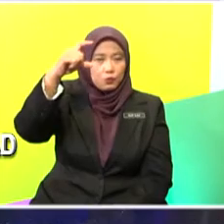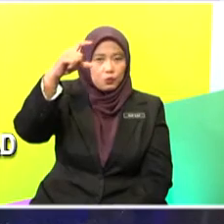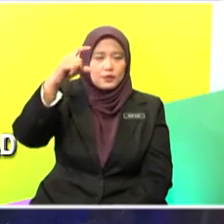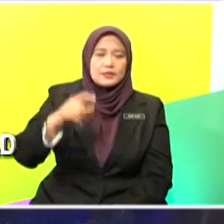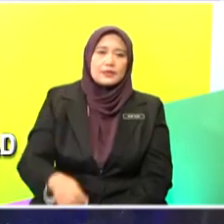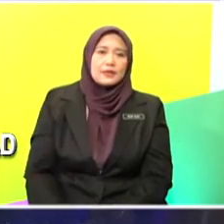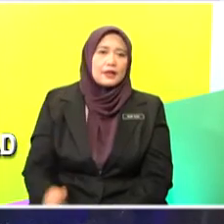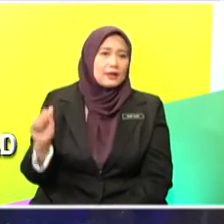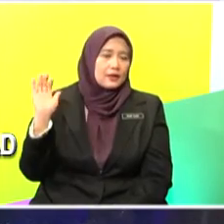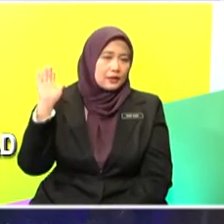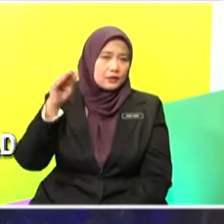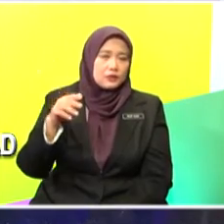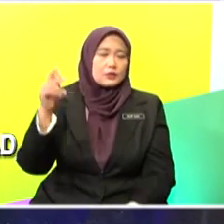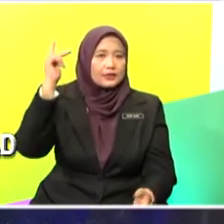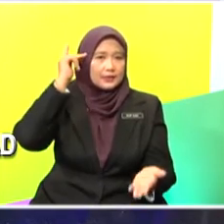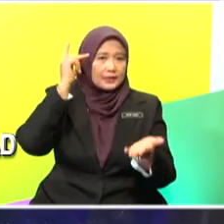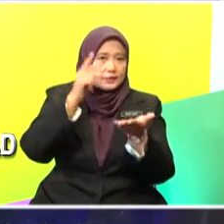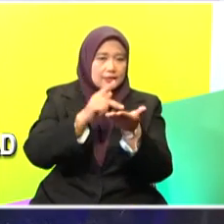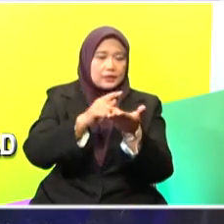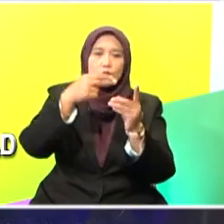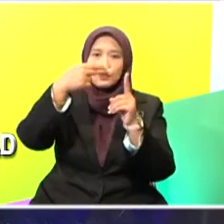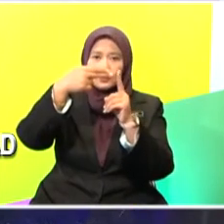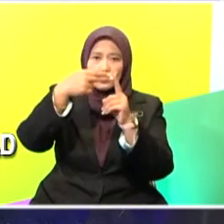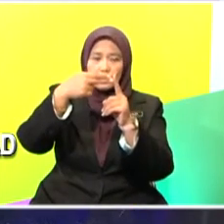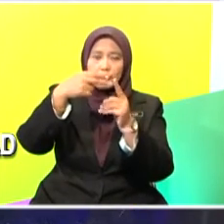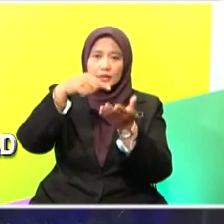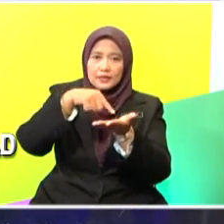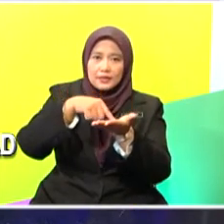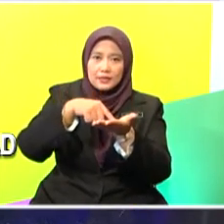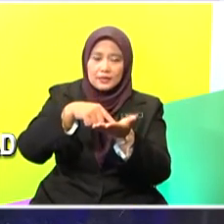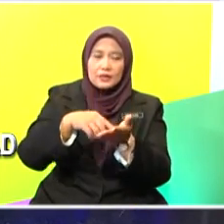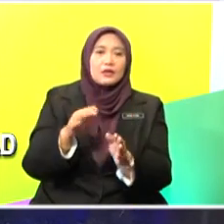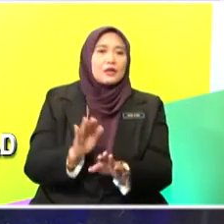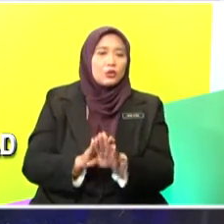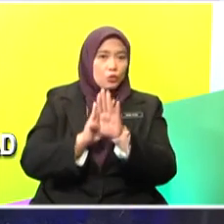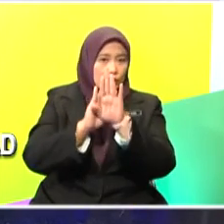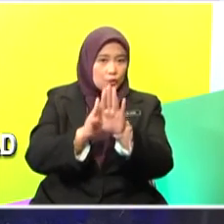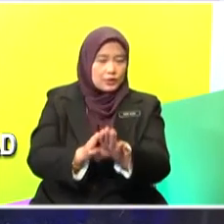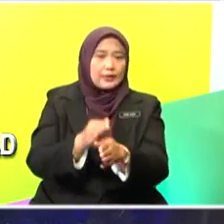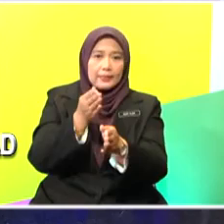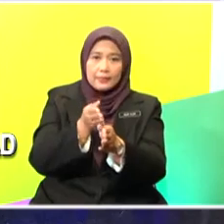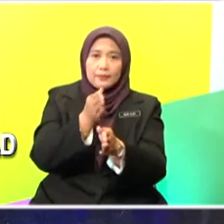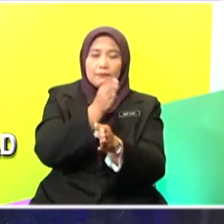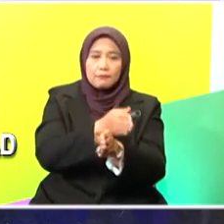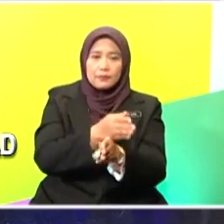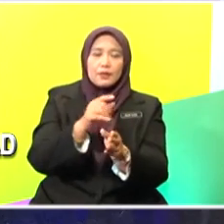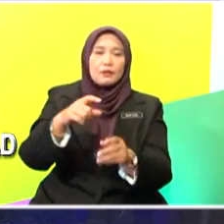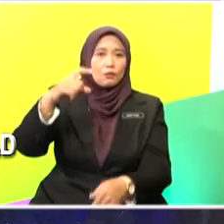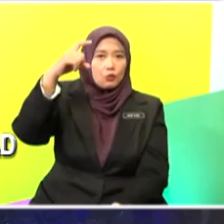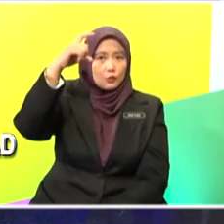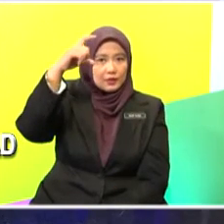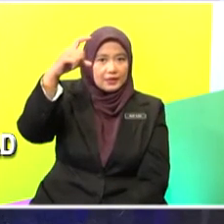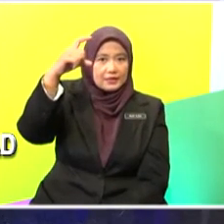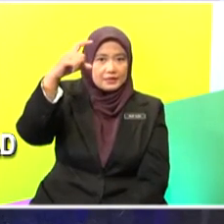Ayuh kenal huruf ini, tolak tepi bulan sabit. Tolak